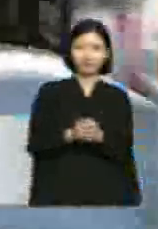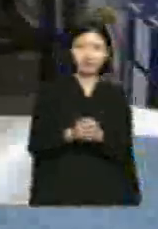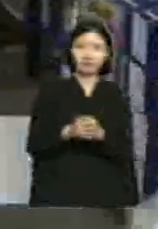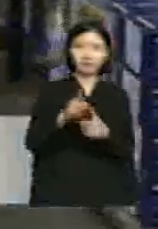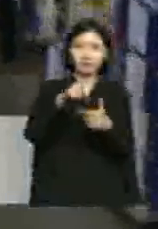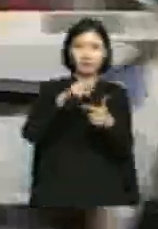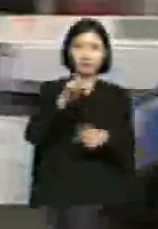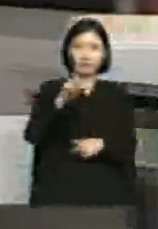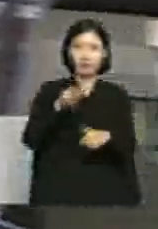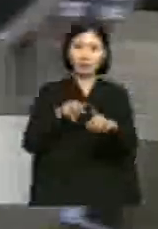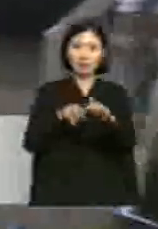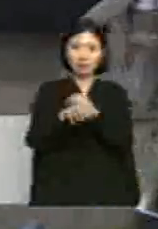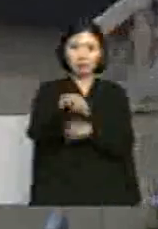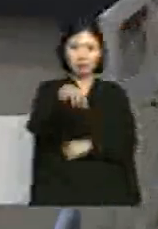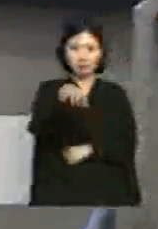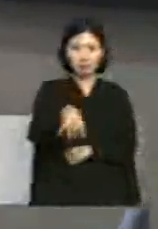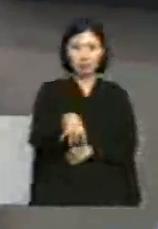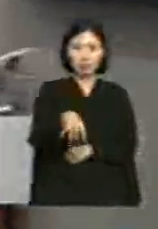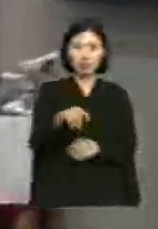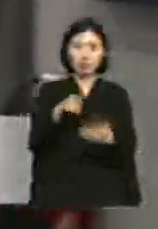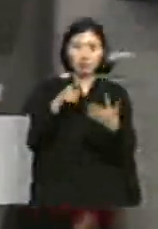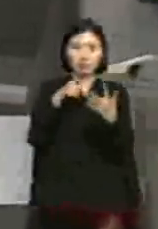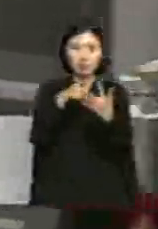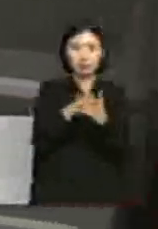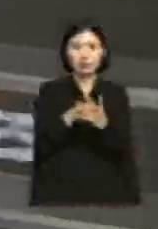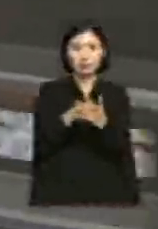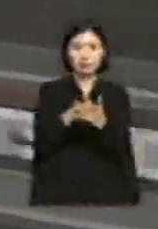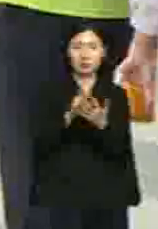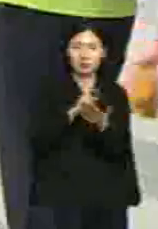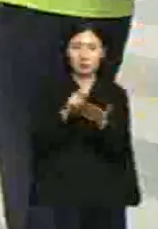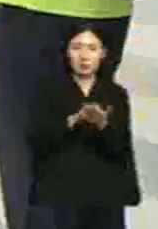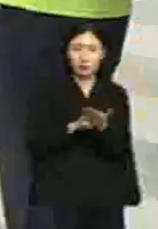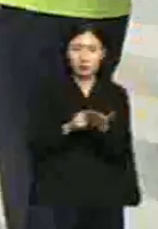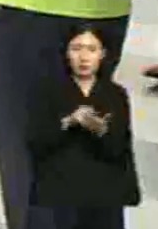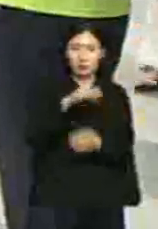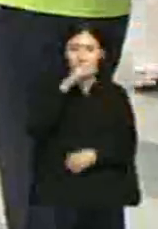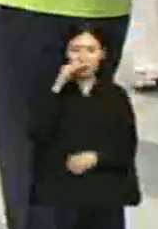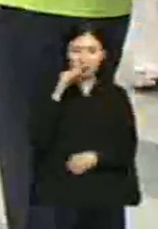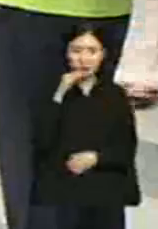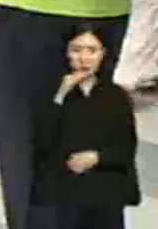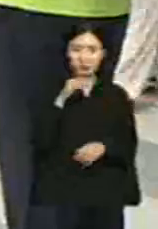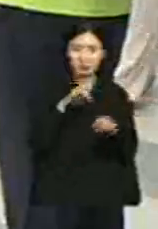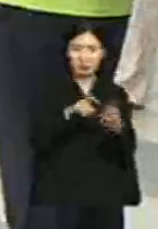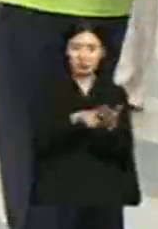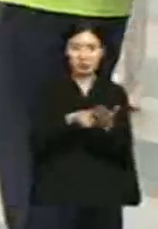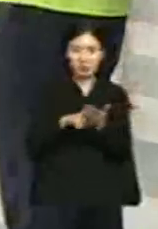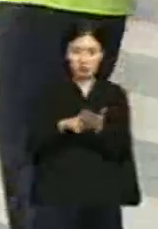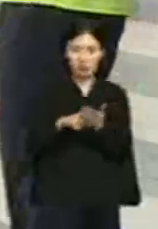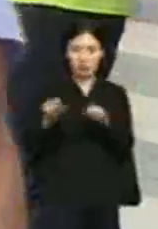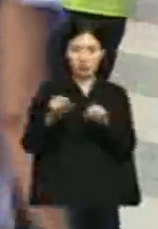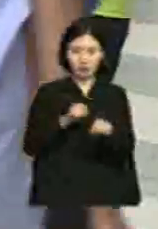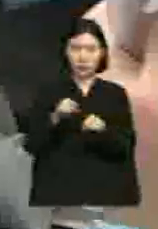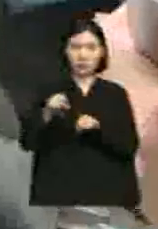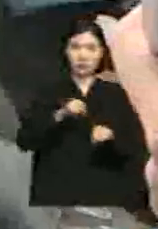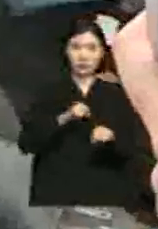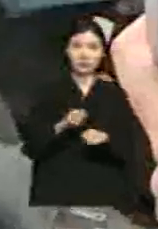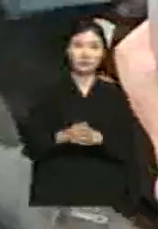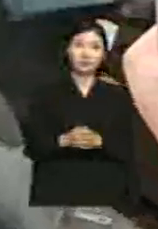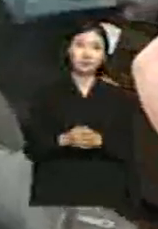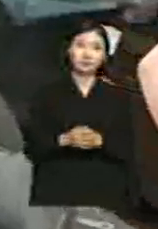강남역 11번 출구에서는 퀴즈 풀이와 서명운동을 통해 올바른 전기 절약 방법을 알리는 캠페인이 펼쳐졌습니다.